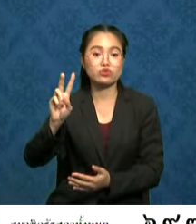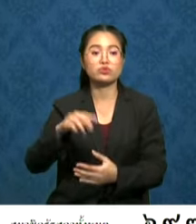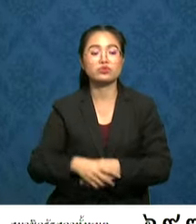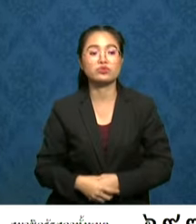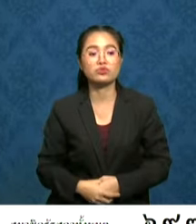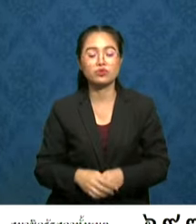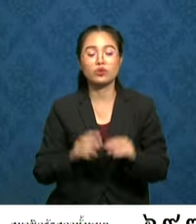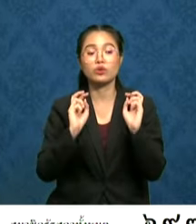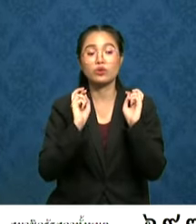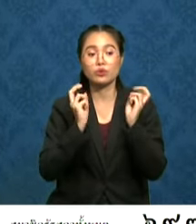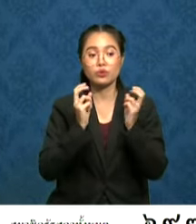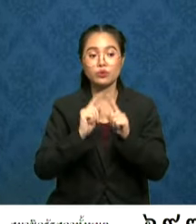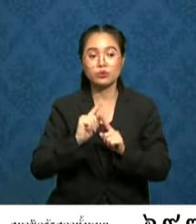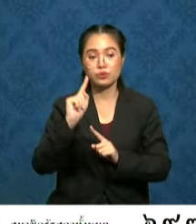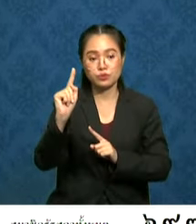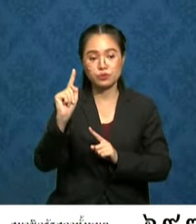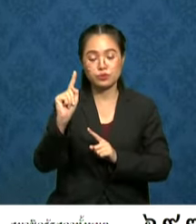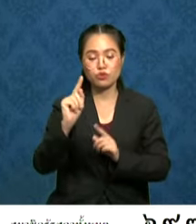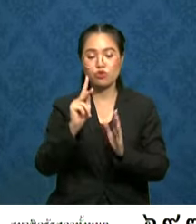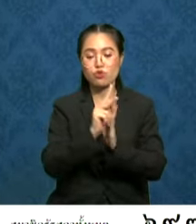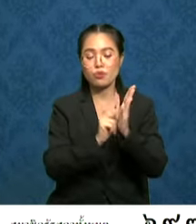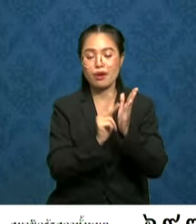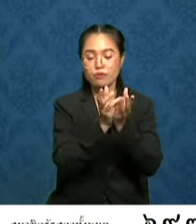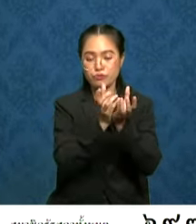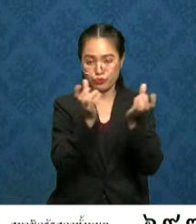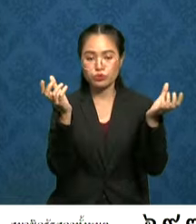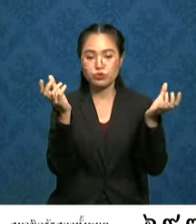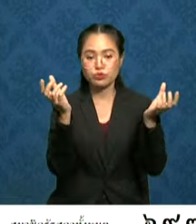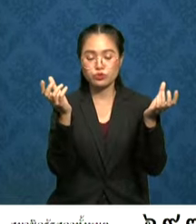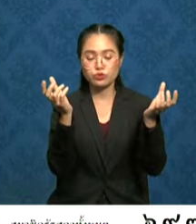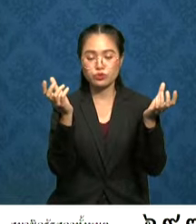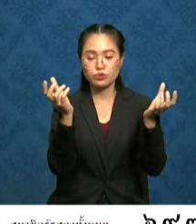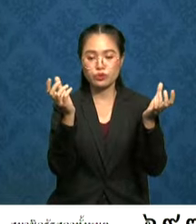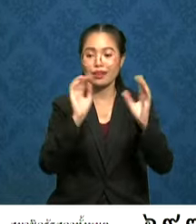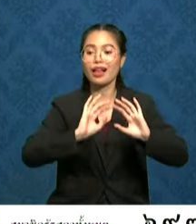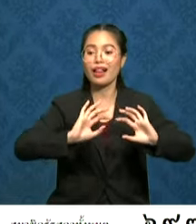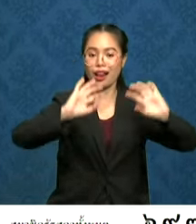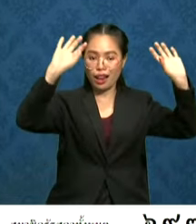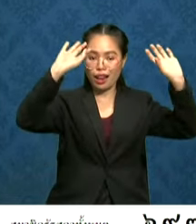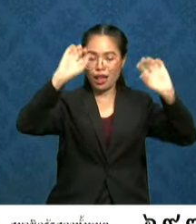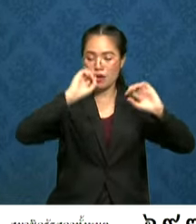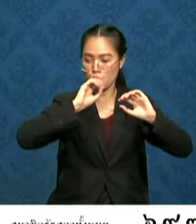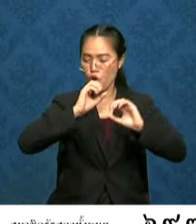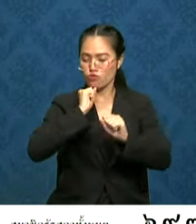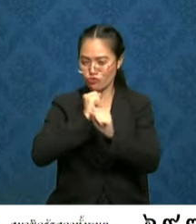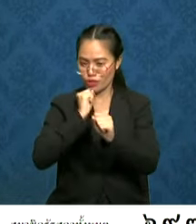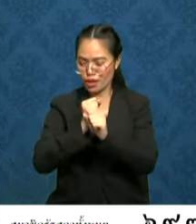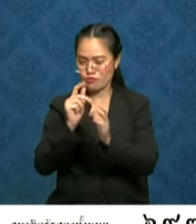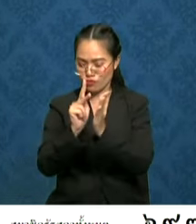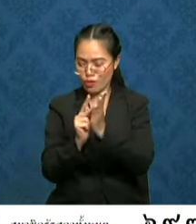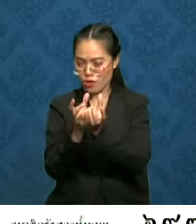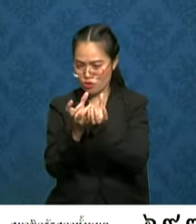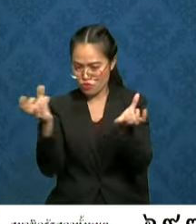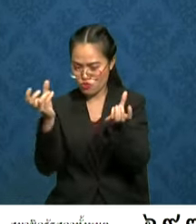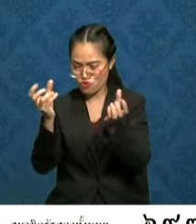เรื่องแรกนะคะเรื่องรัฐธรรมนูญที่รัฐบาลบอกว่าจะเร่งจัดทำรัฐธรรมนูญฉบับประชาชน